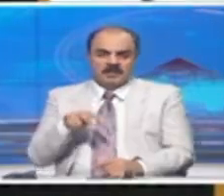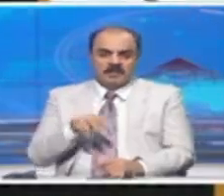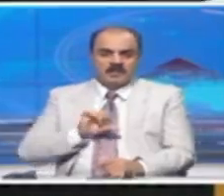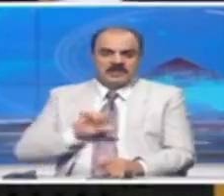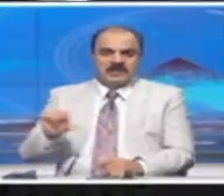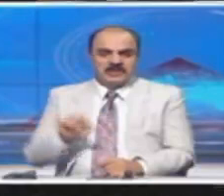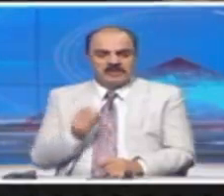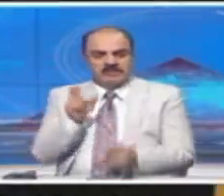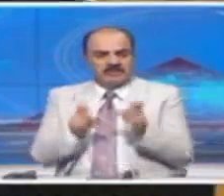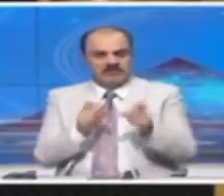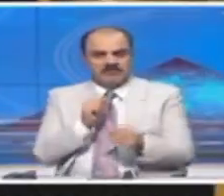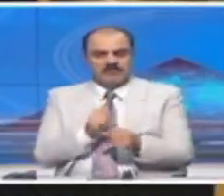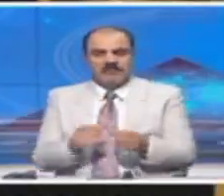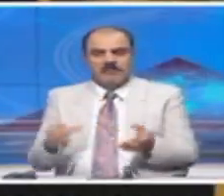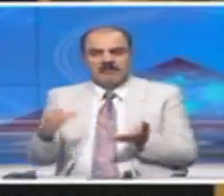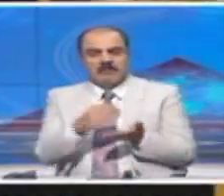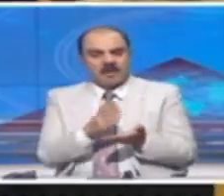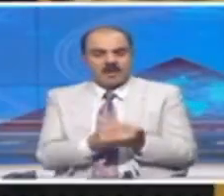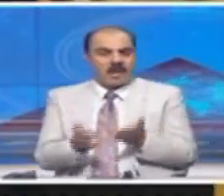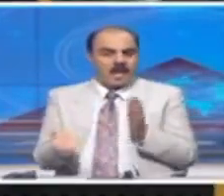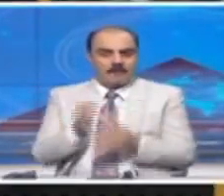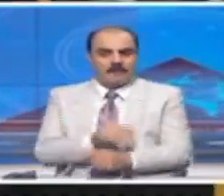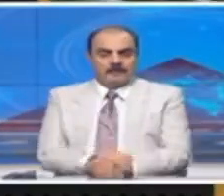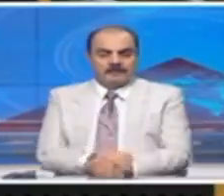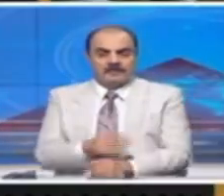1598 متهما وبحوزتهم أكثر من